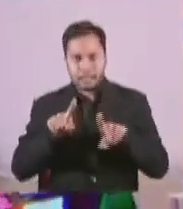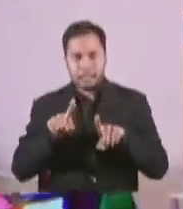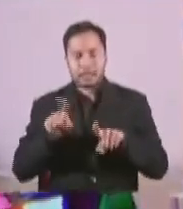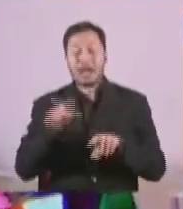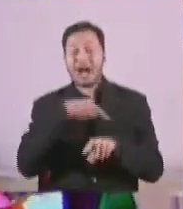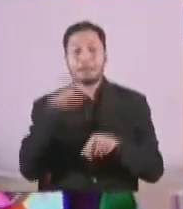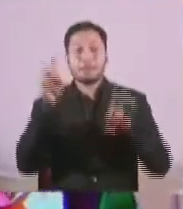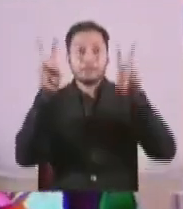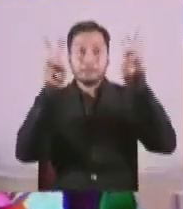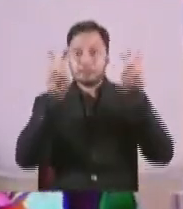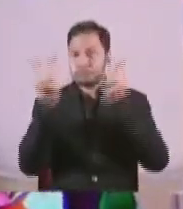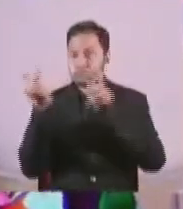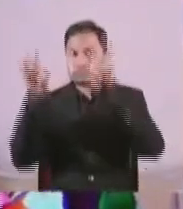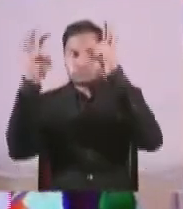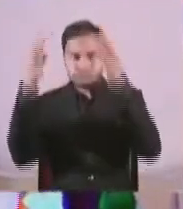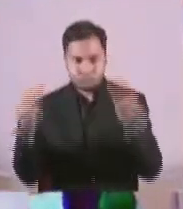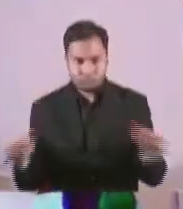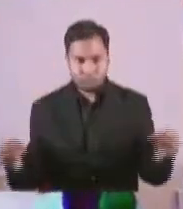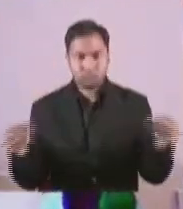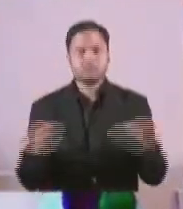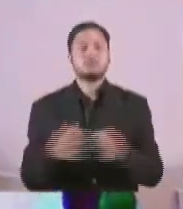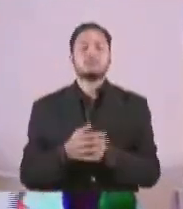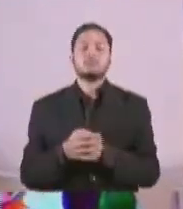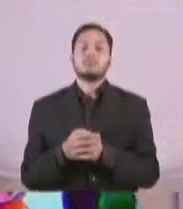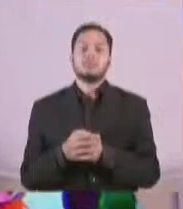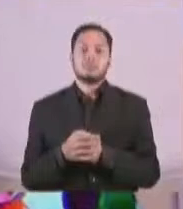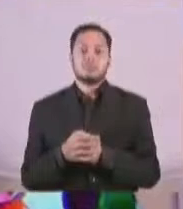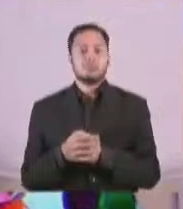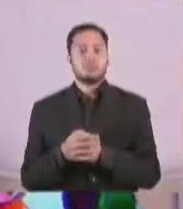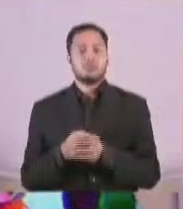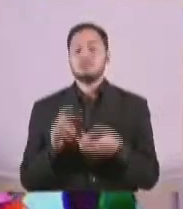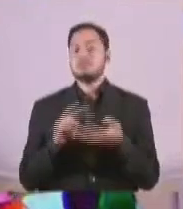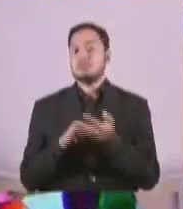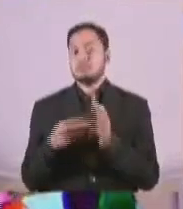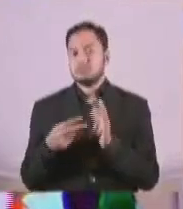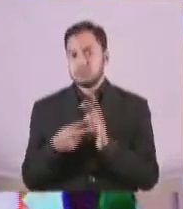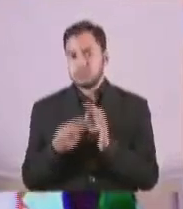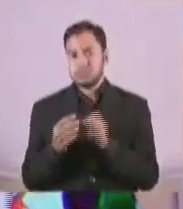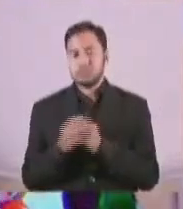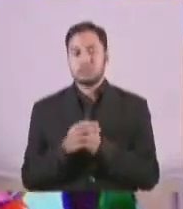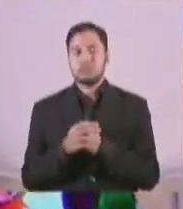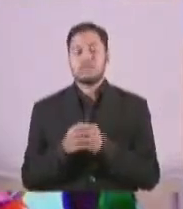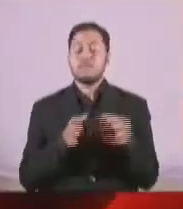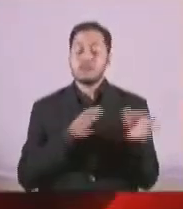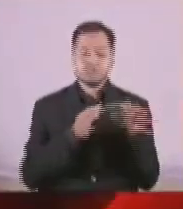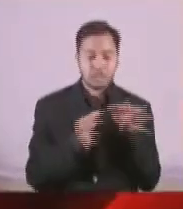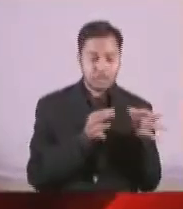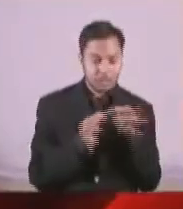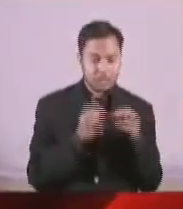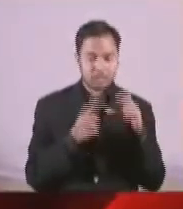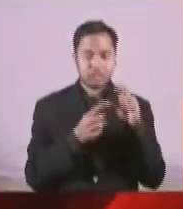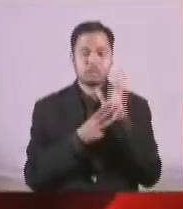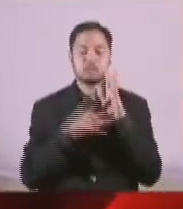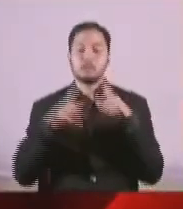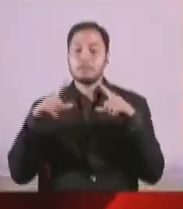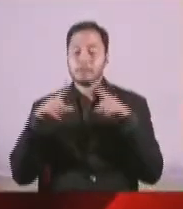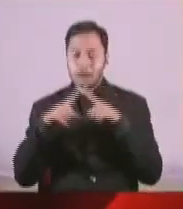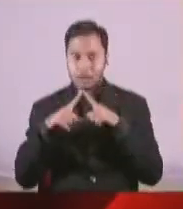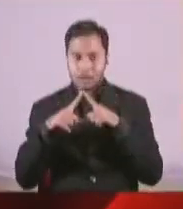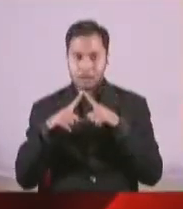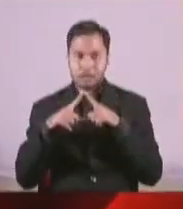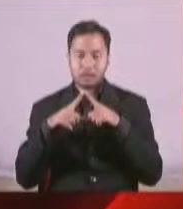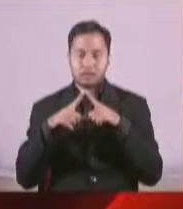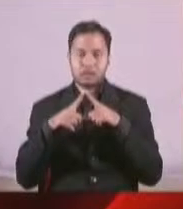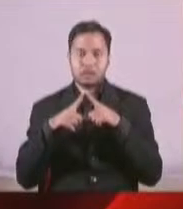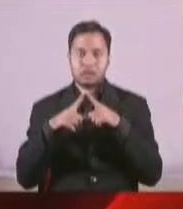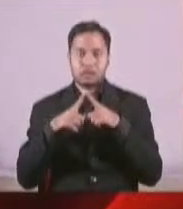ini. Oleh karena itu, fasilitas dari SMA itu sendiri, hari ini masih ada SMA kita yang tak ada